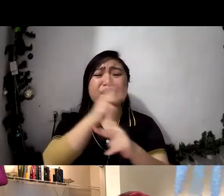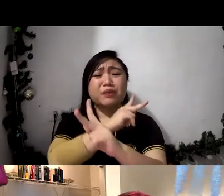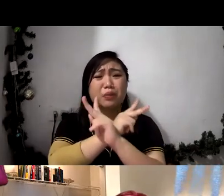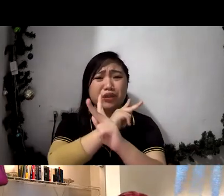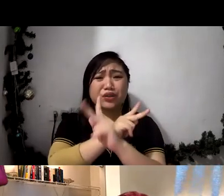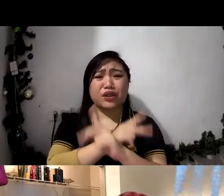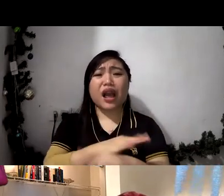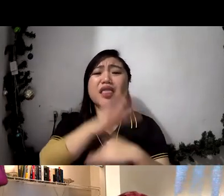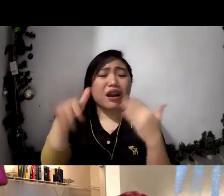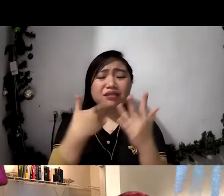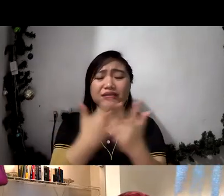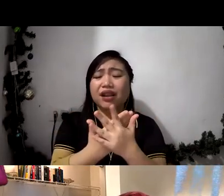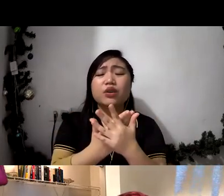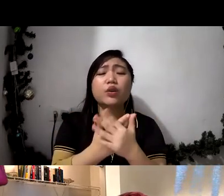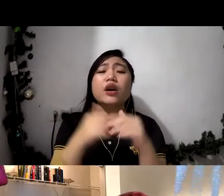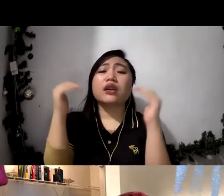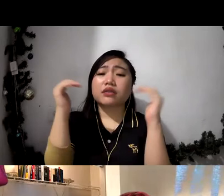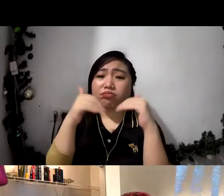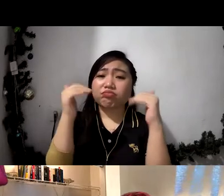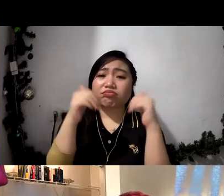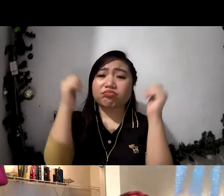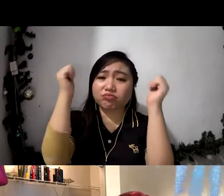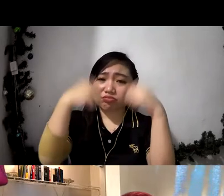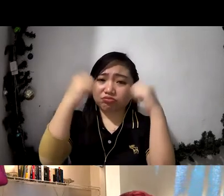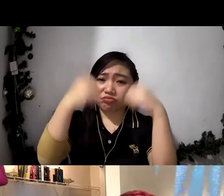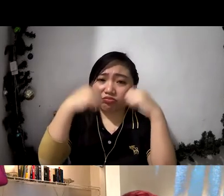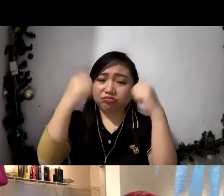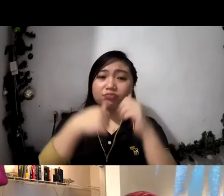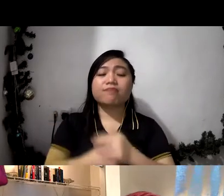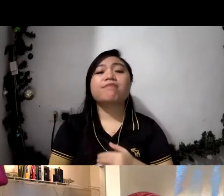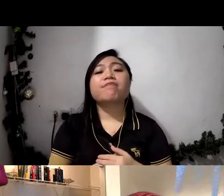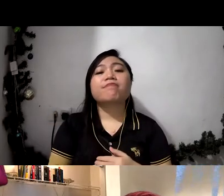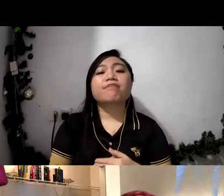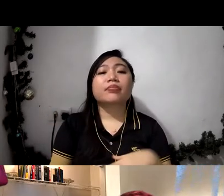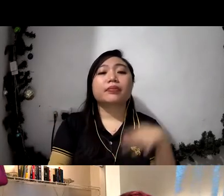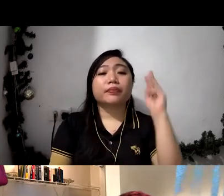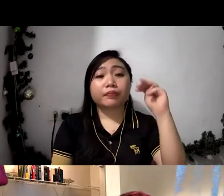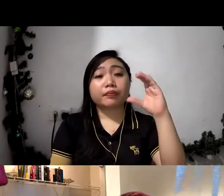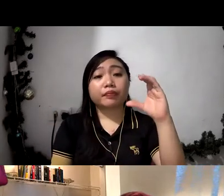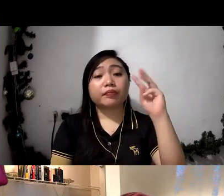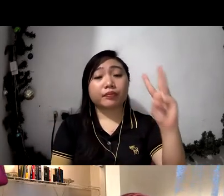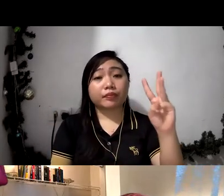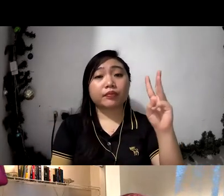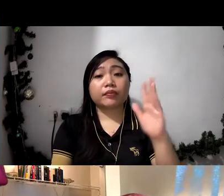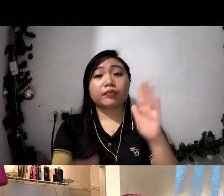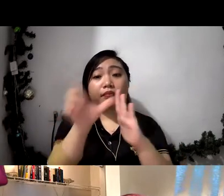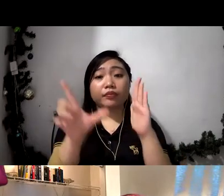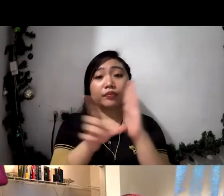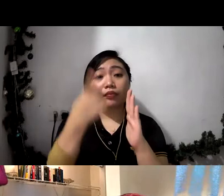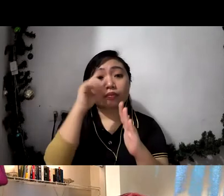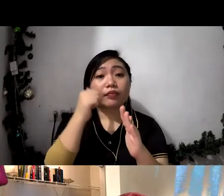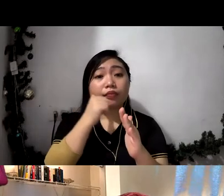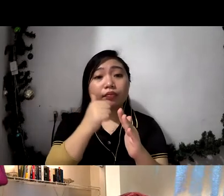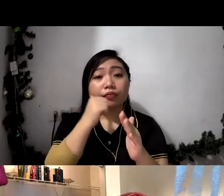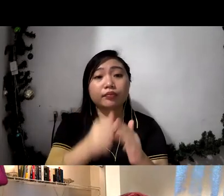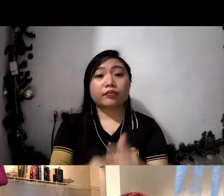ay nagkakaisa doon. Okay? So, ang Magna Carta of Women, let it be clear to you also, no? Thank you very much po dun sa mga